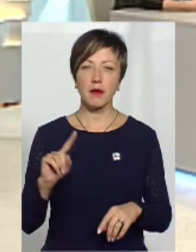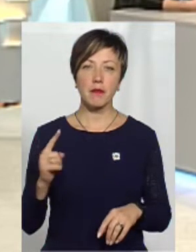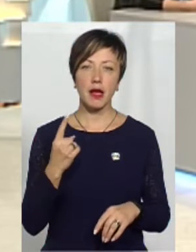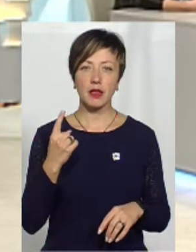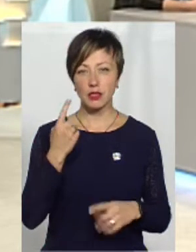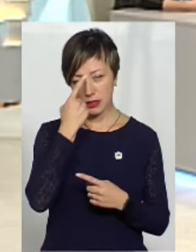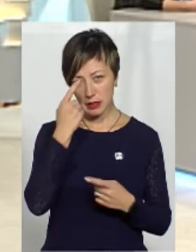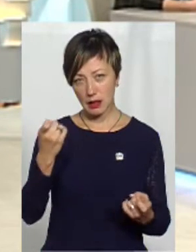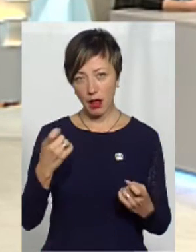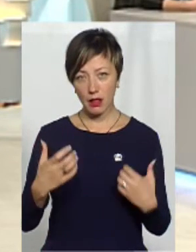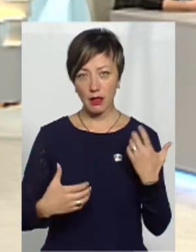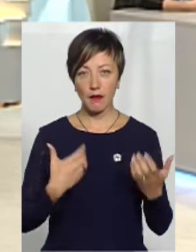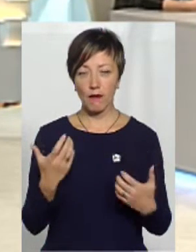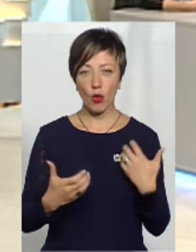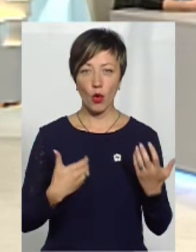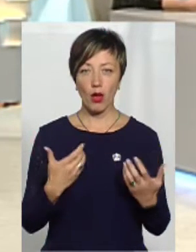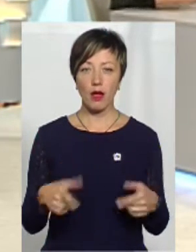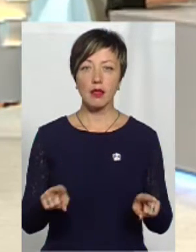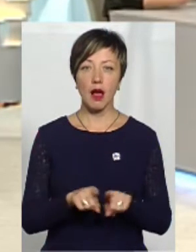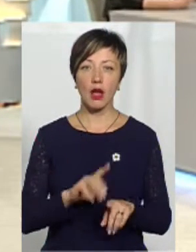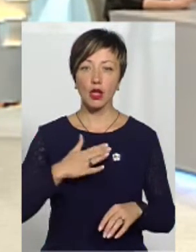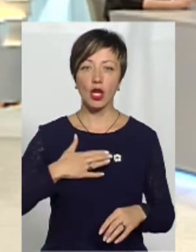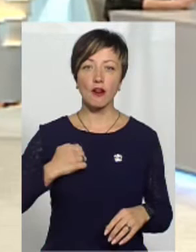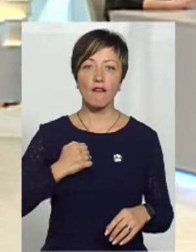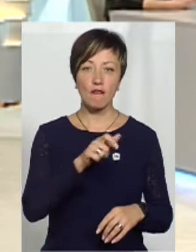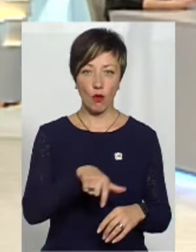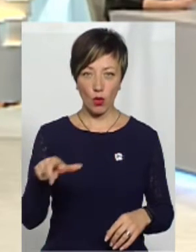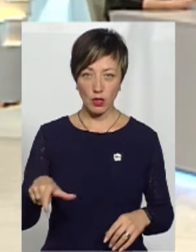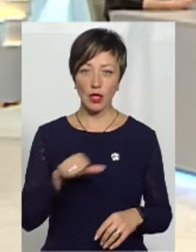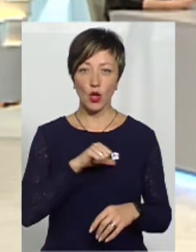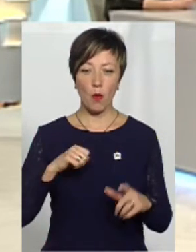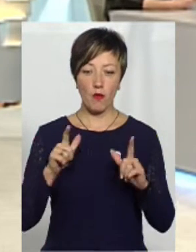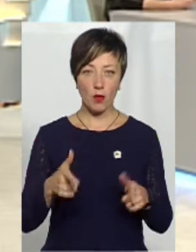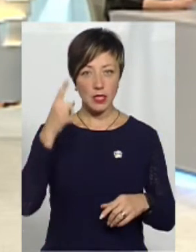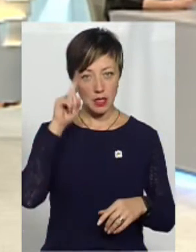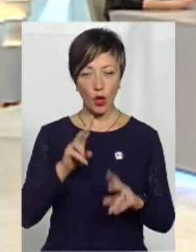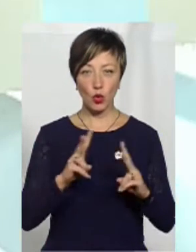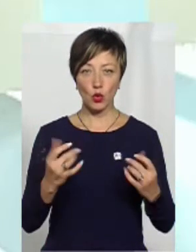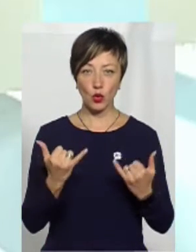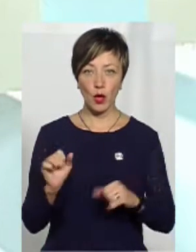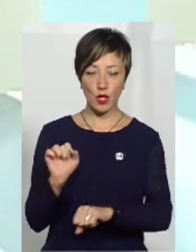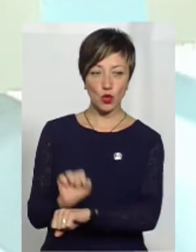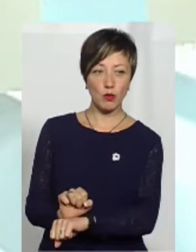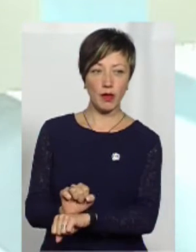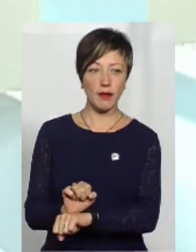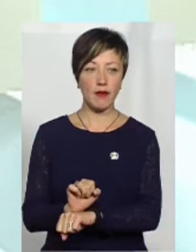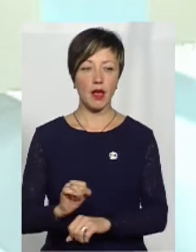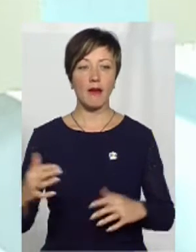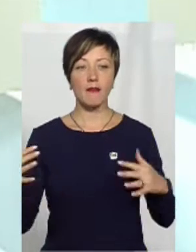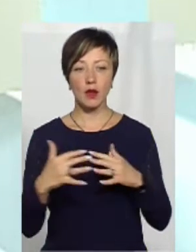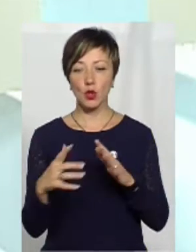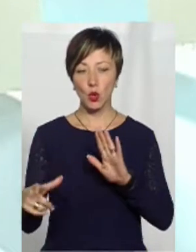перший був сигнал тривоги. Так як наші воїни-добровольці, ви знаєте, хто сьогодні зупинив війну з